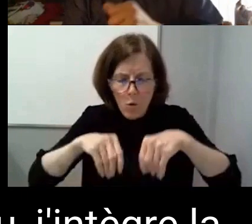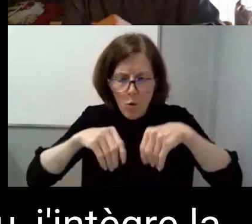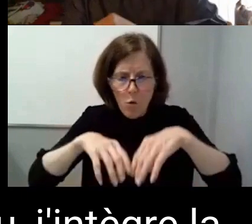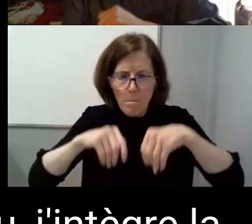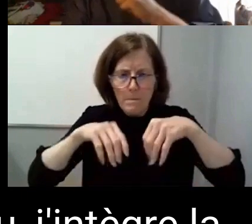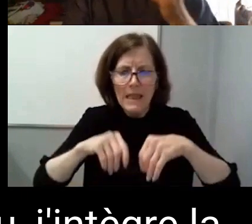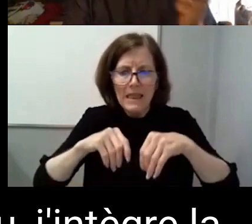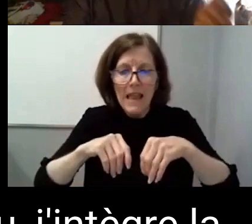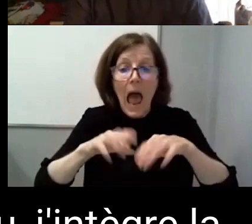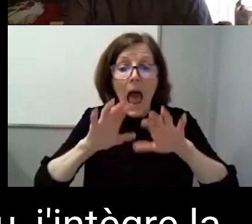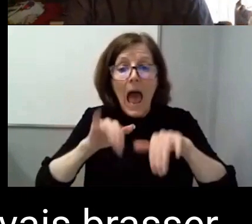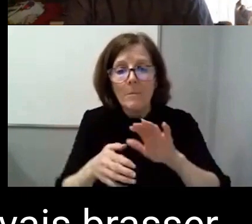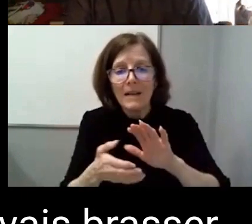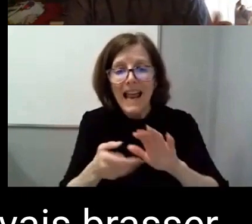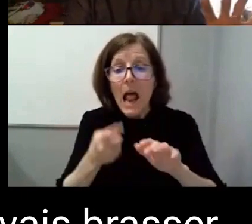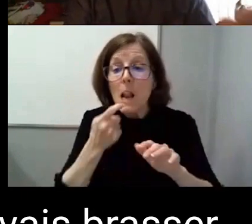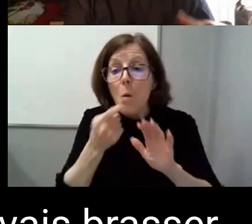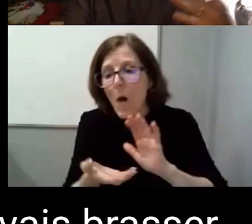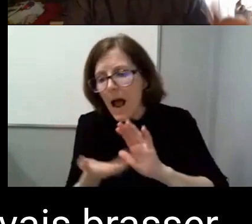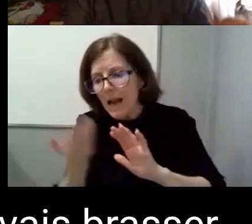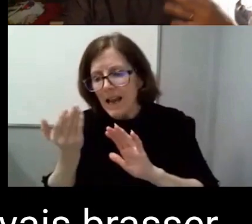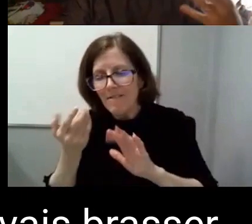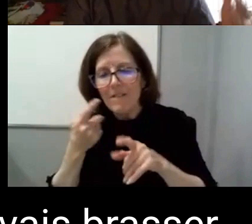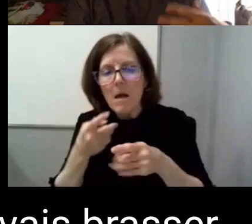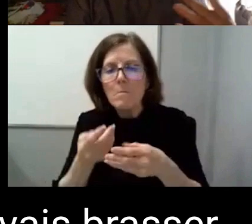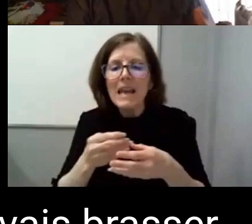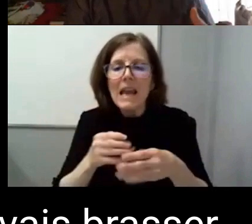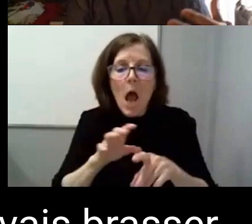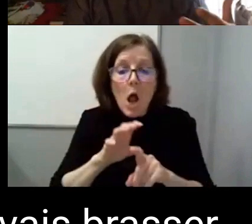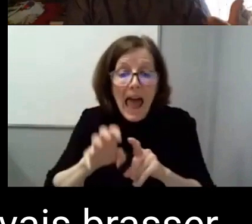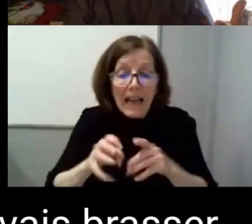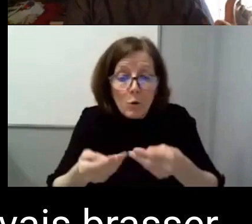Ensuite, j'enlève l'eau, j'intègre la culture dans le même